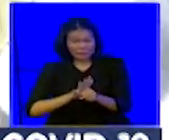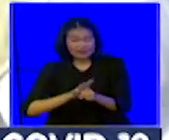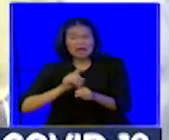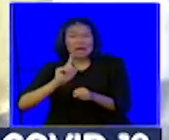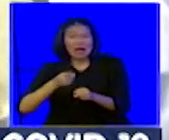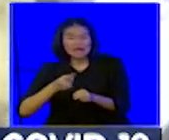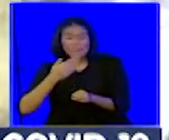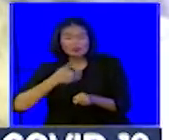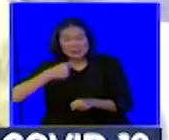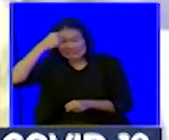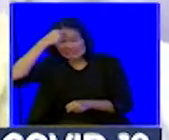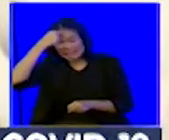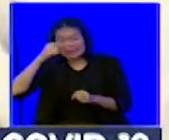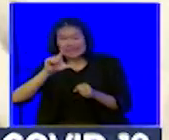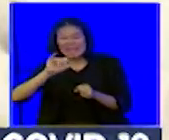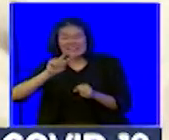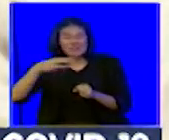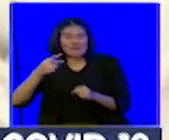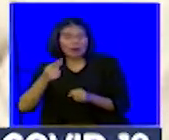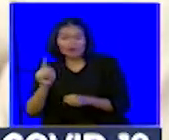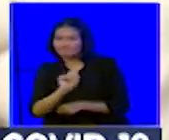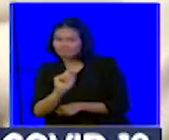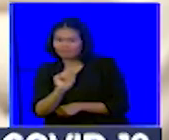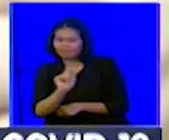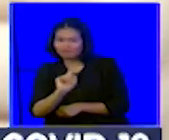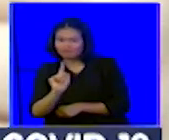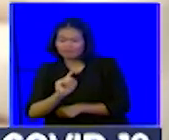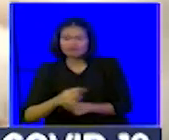dan ginjal tidak diperkenankan diberi Remdesivir.